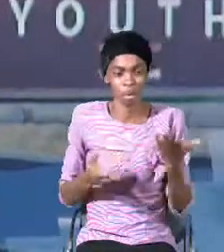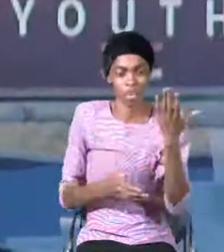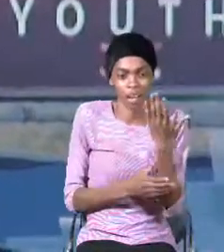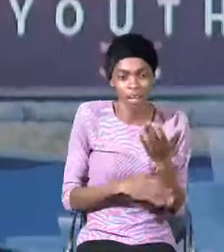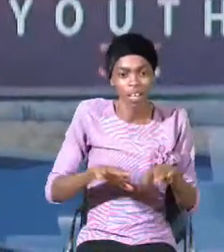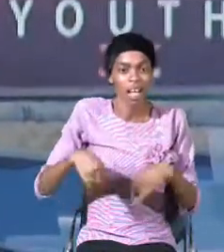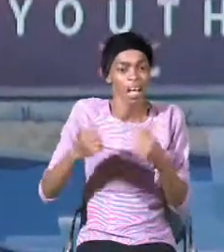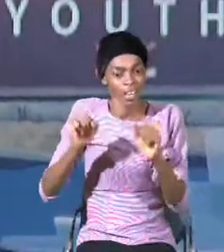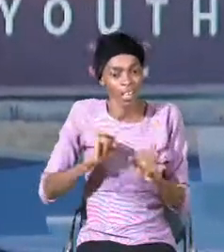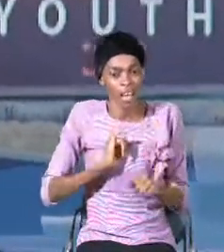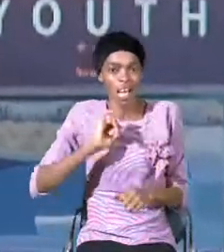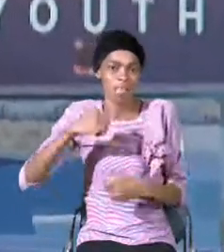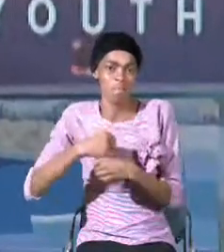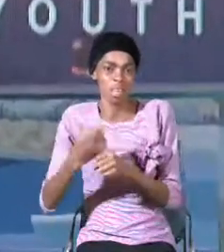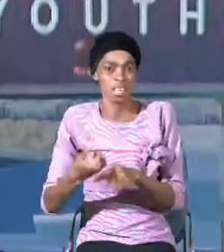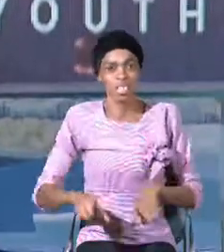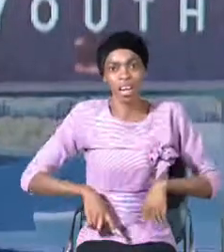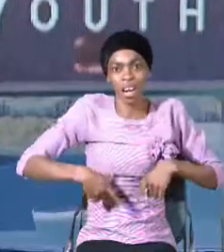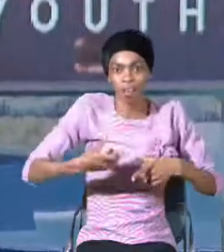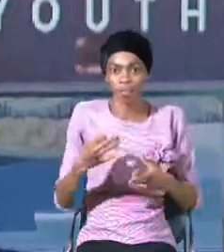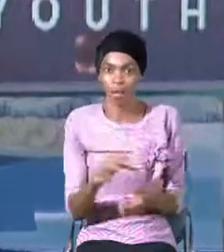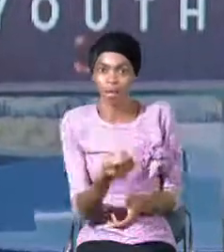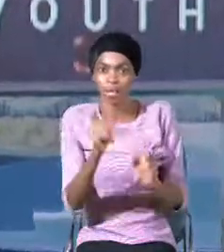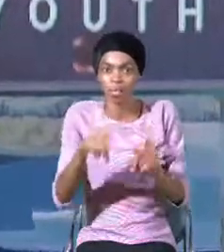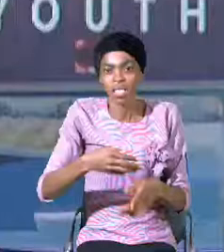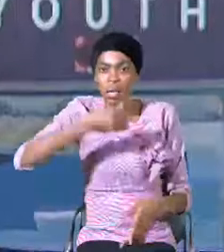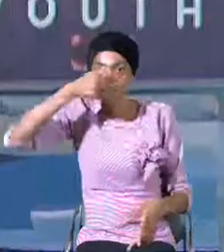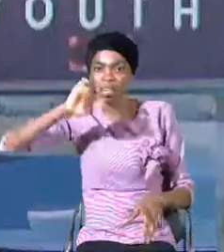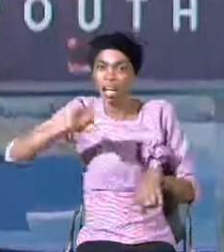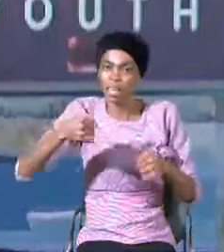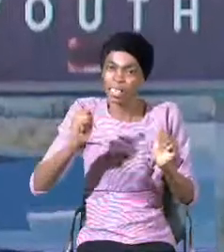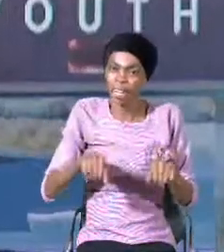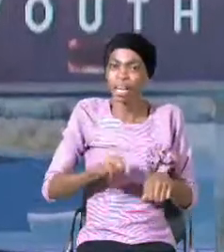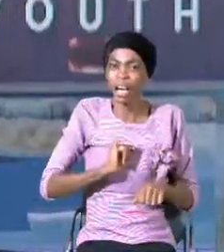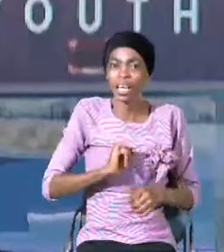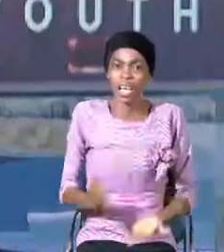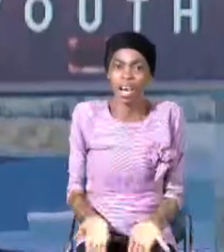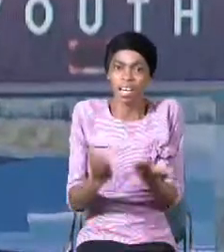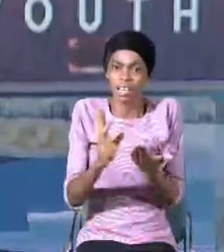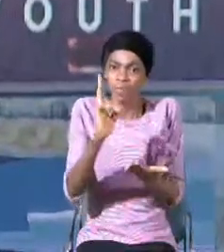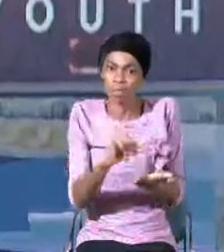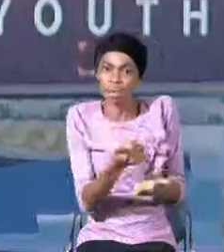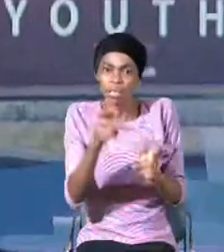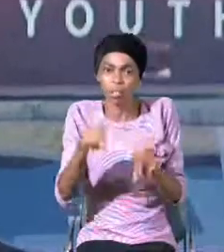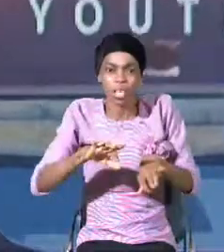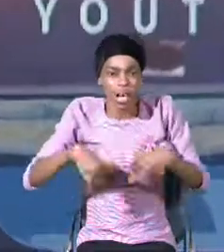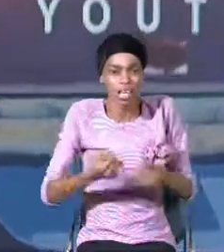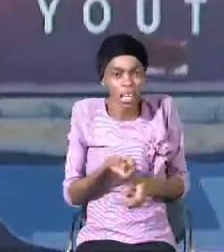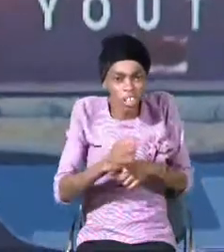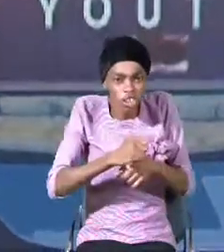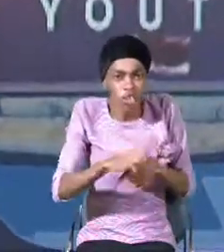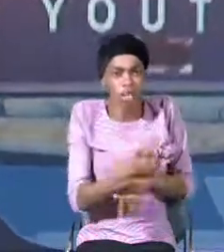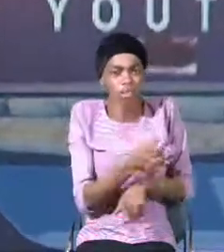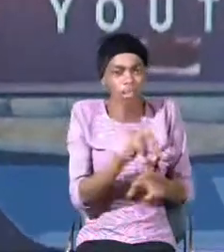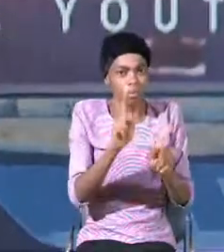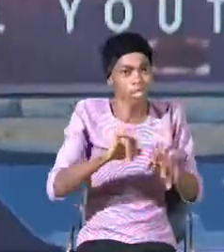vie d'une autre personne meilleure? Comment élever une autre personne? Comment éduquer quelqu'un d'autre, comment